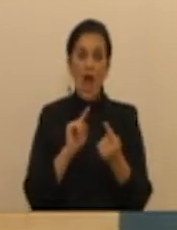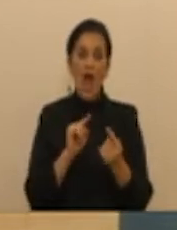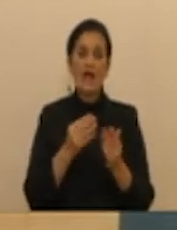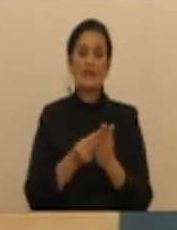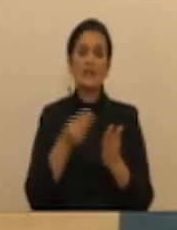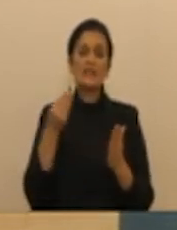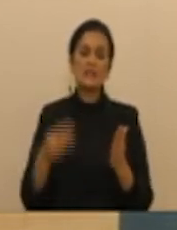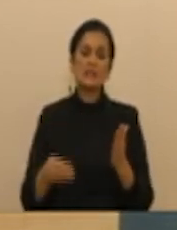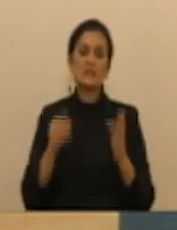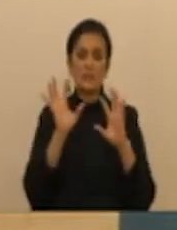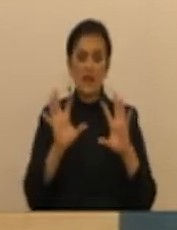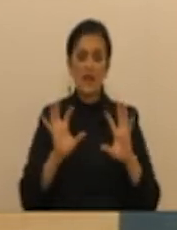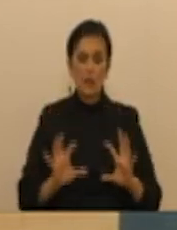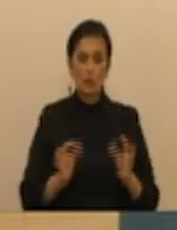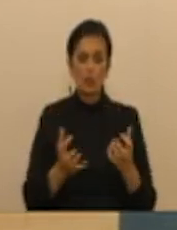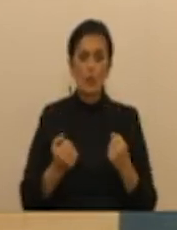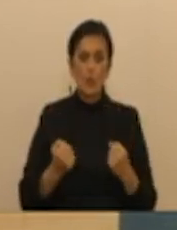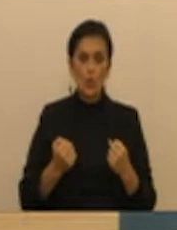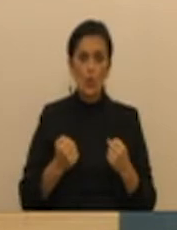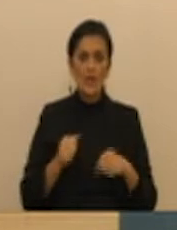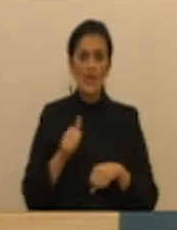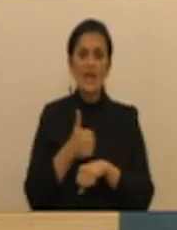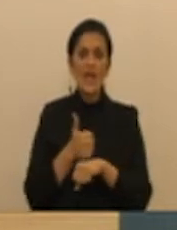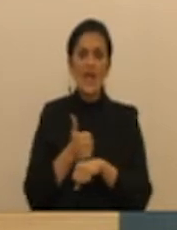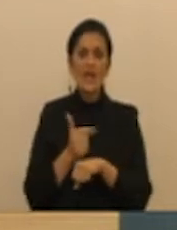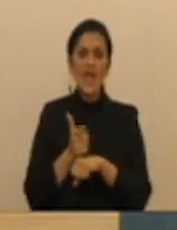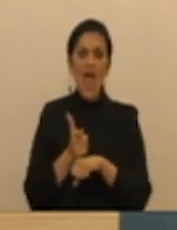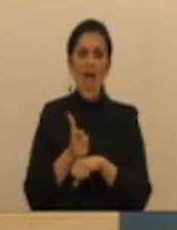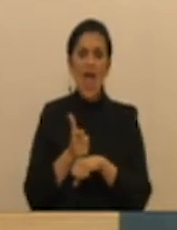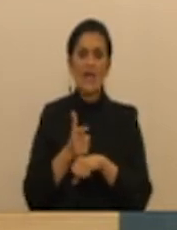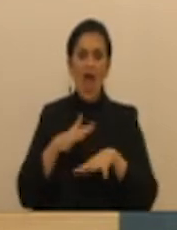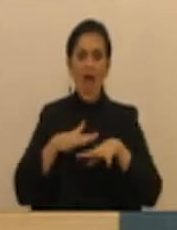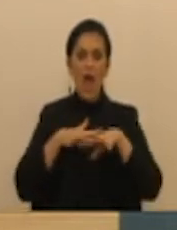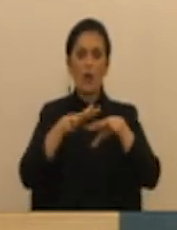ანტიდისკრიმინაციური კანონის მიღება, გეი აღლუმების